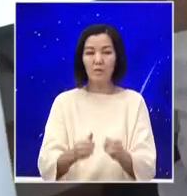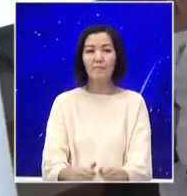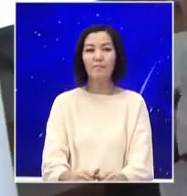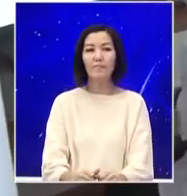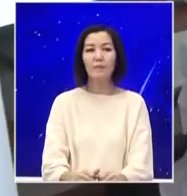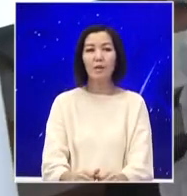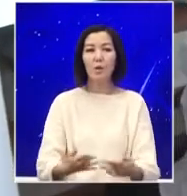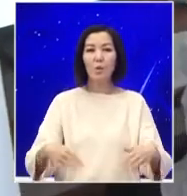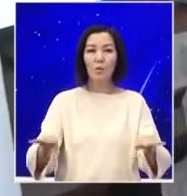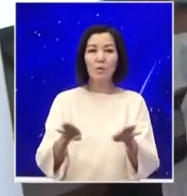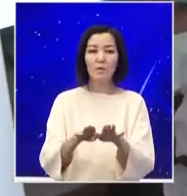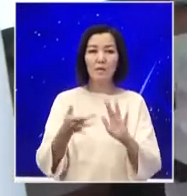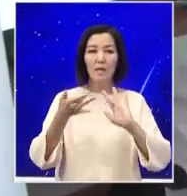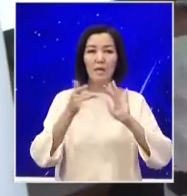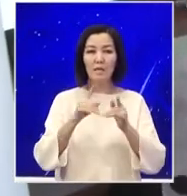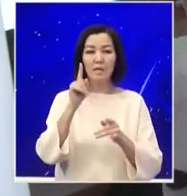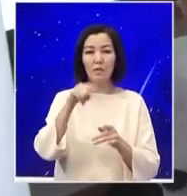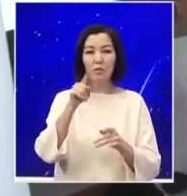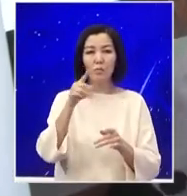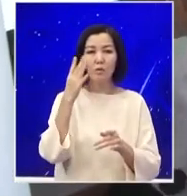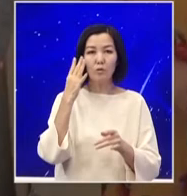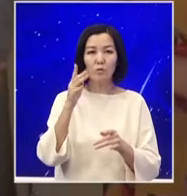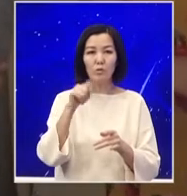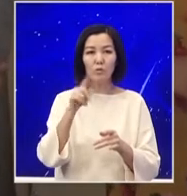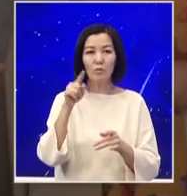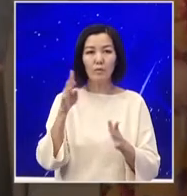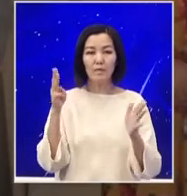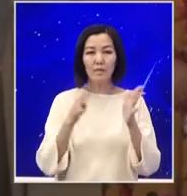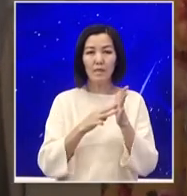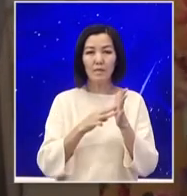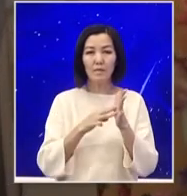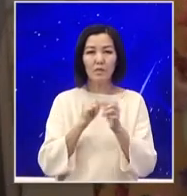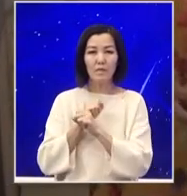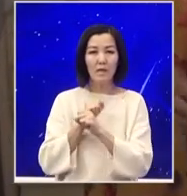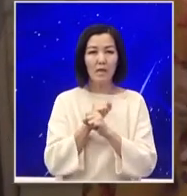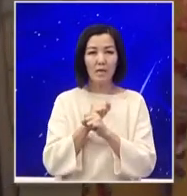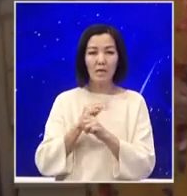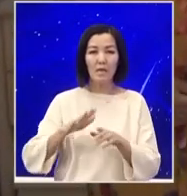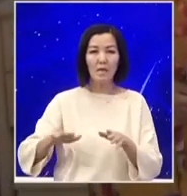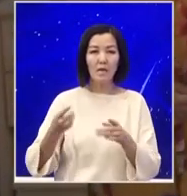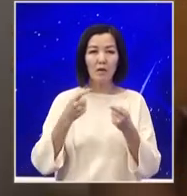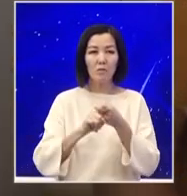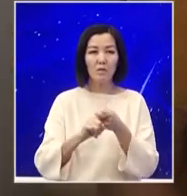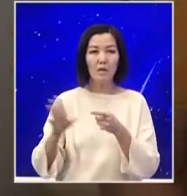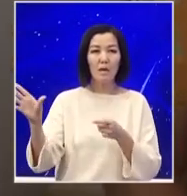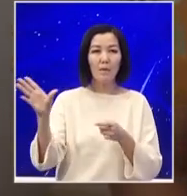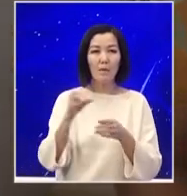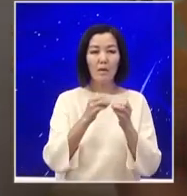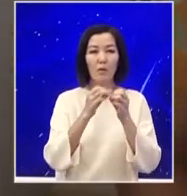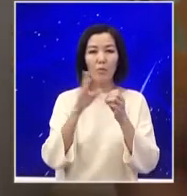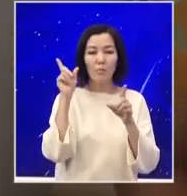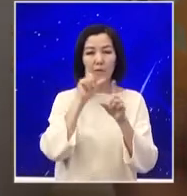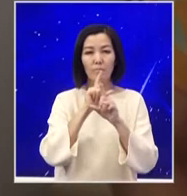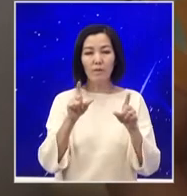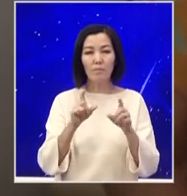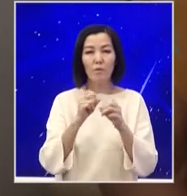Алда дәл осында интернет желісі нөмірі 4-ші және нөмірі 8-ші саяжайларға да тартылады. Ал өңірдегі барлық 15 білім